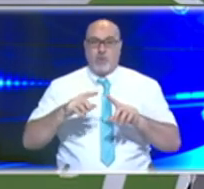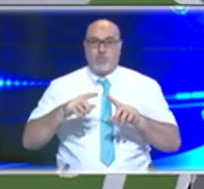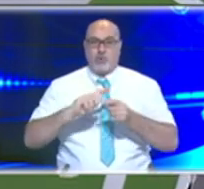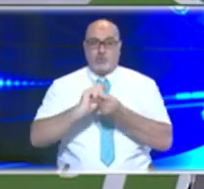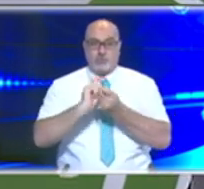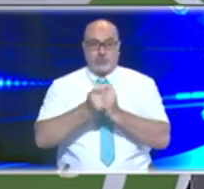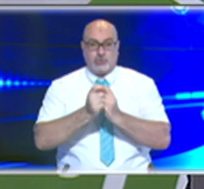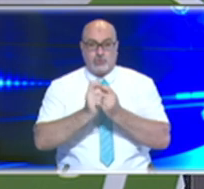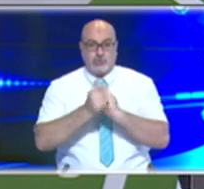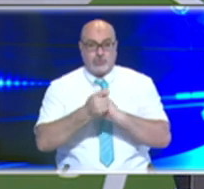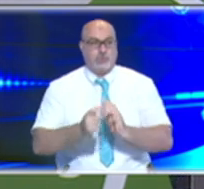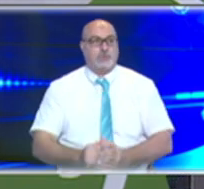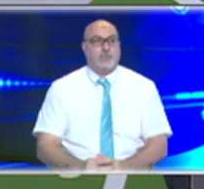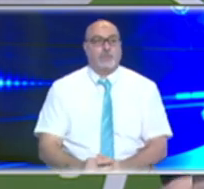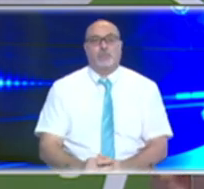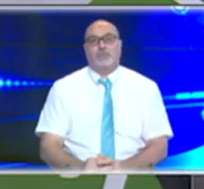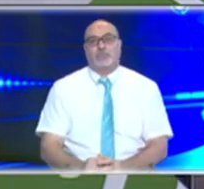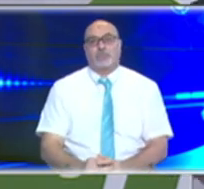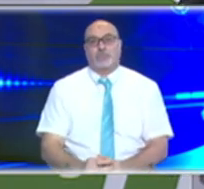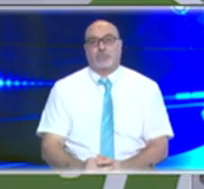التغيير ومن